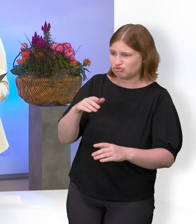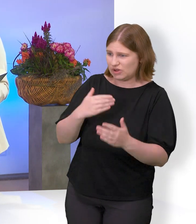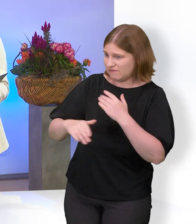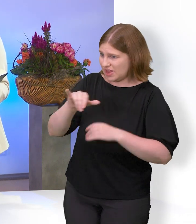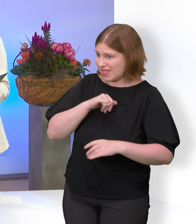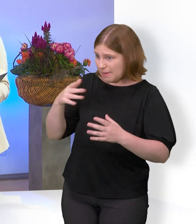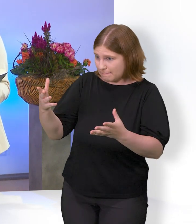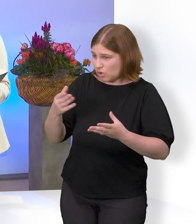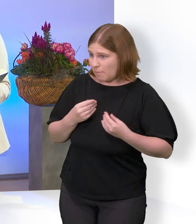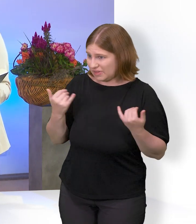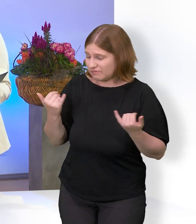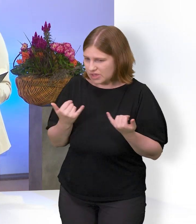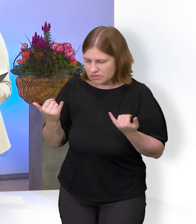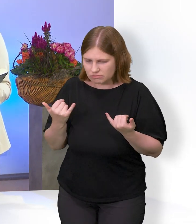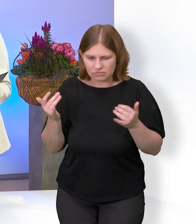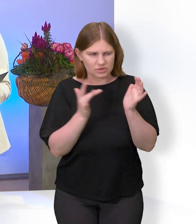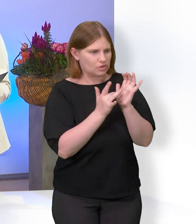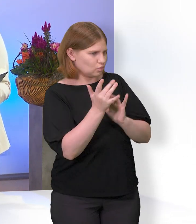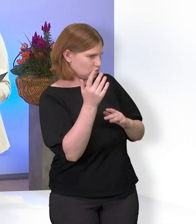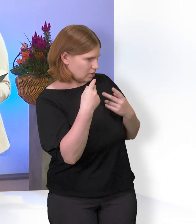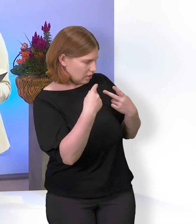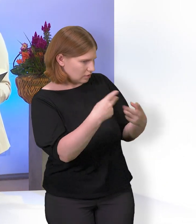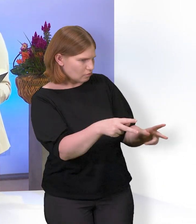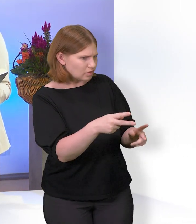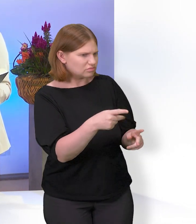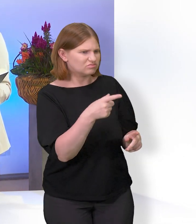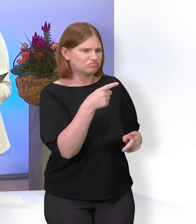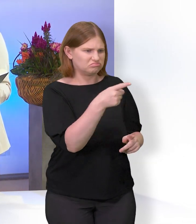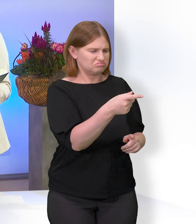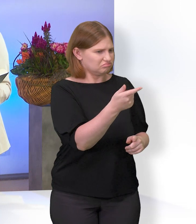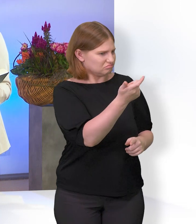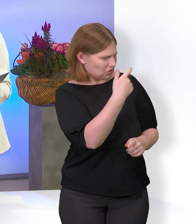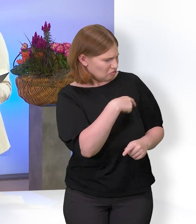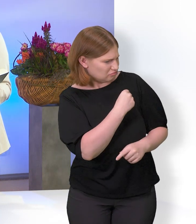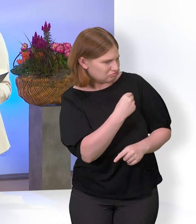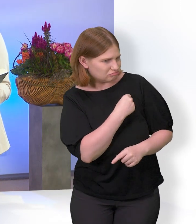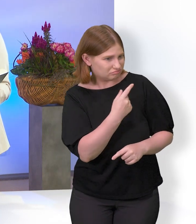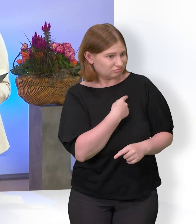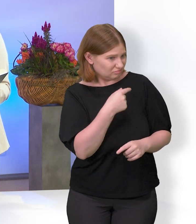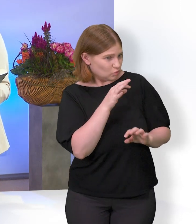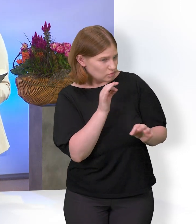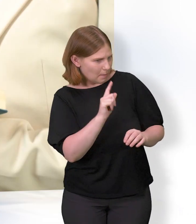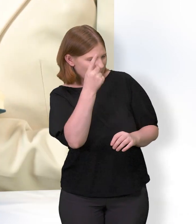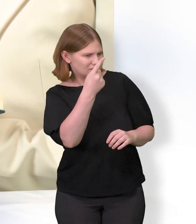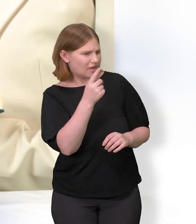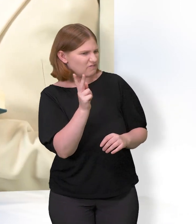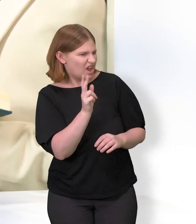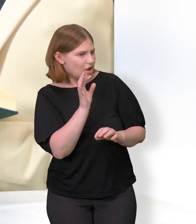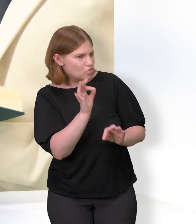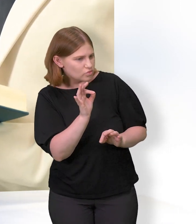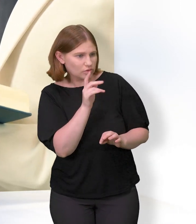ererbe? Aber Jesus sprach zu ihm: Was nennst du mich gut? Niemand ist gut als Gott